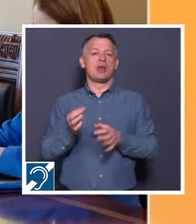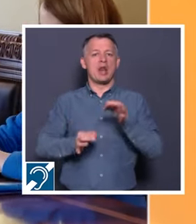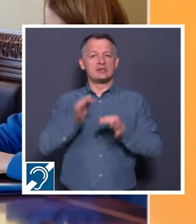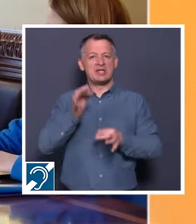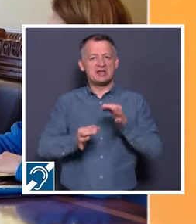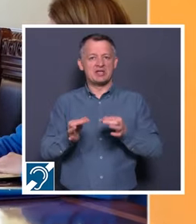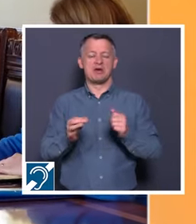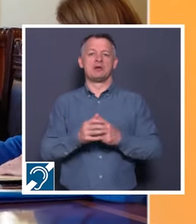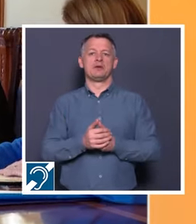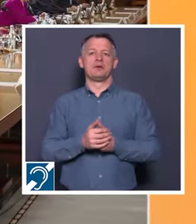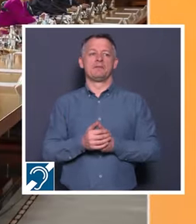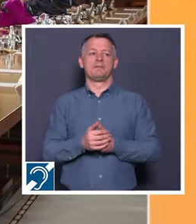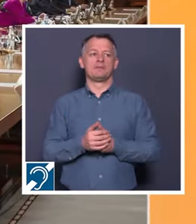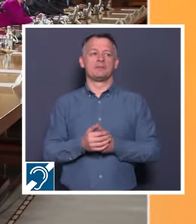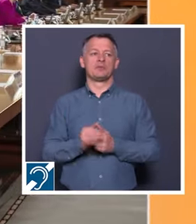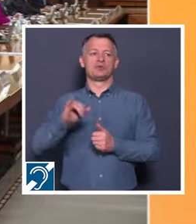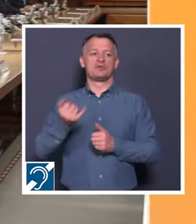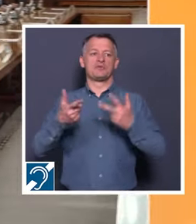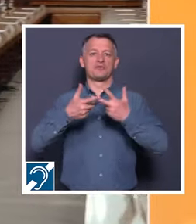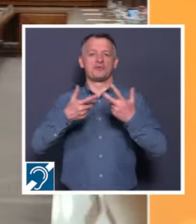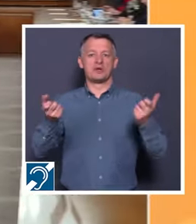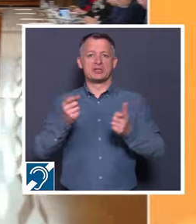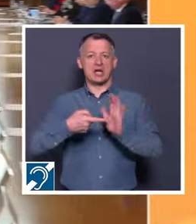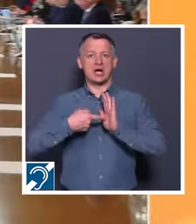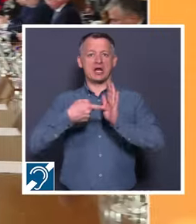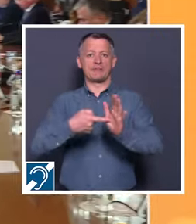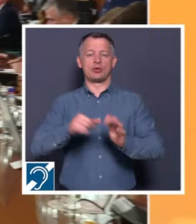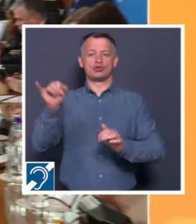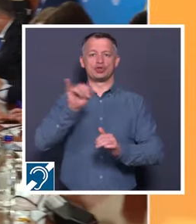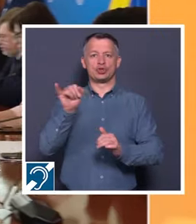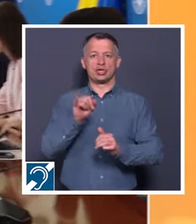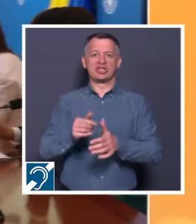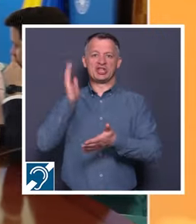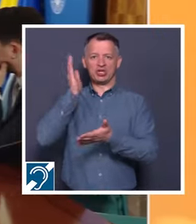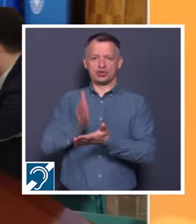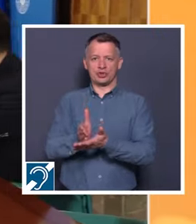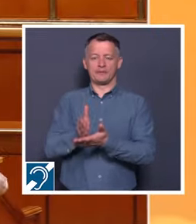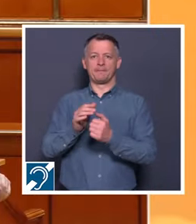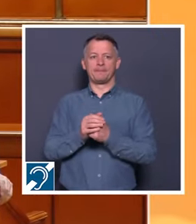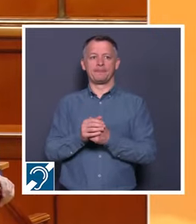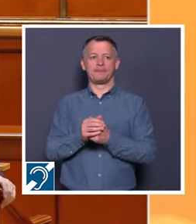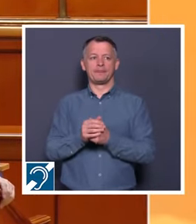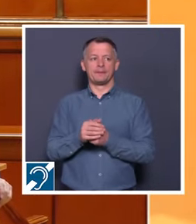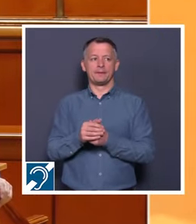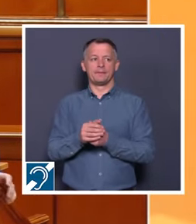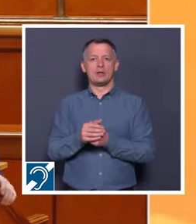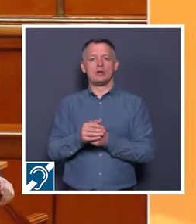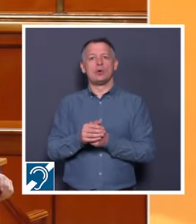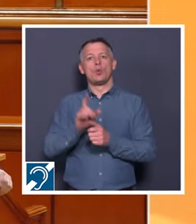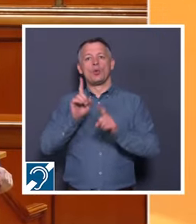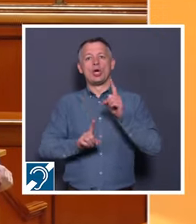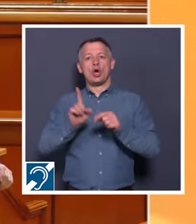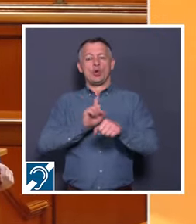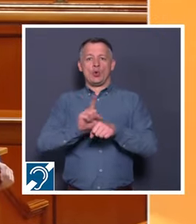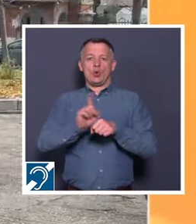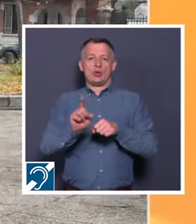fără să le analizeze și fără să le arate celor care decid că uneori lucrurile